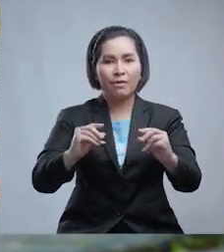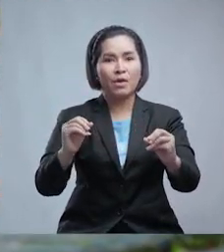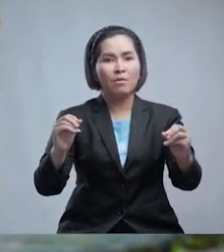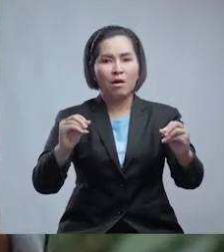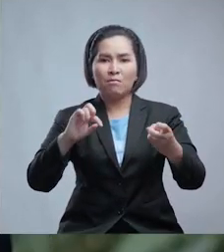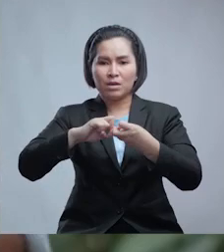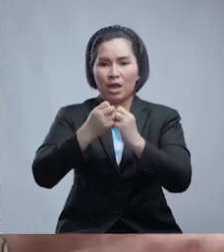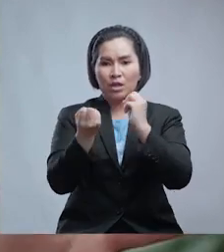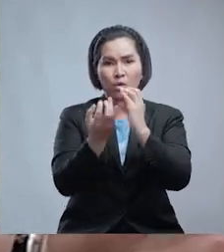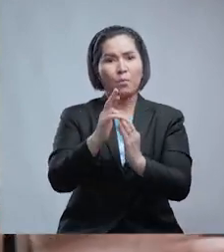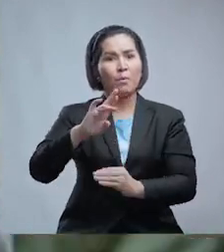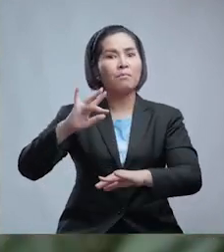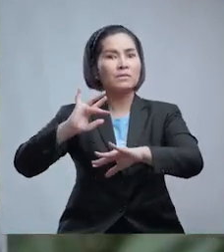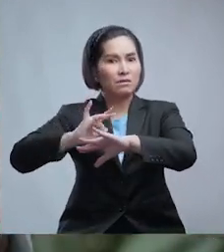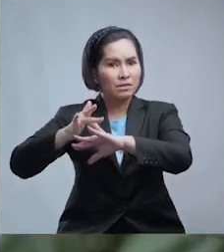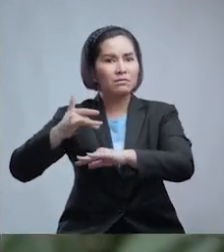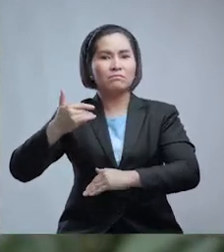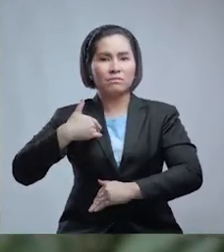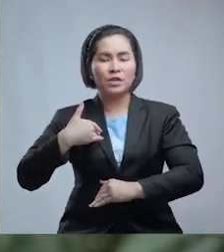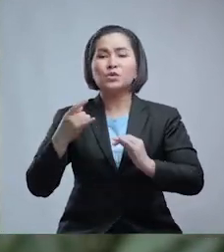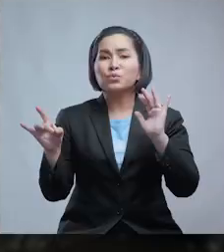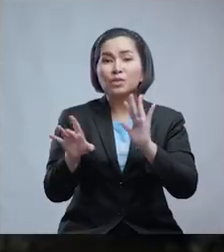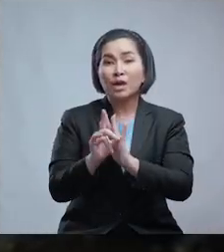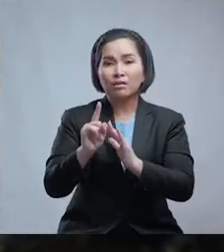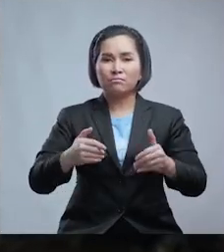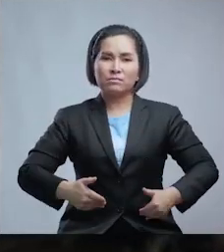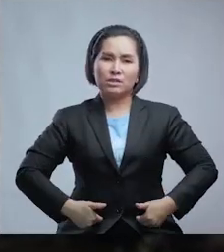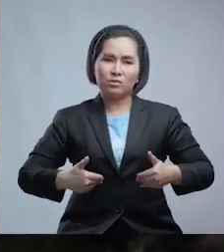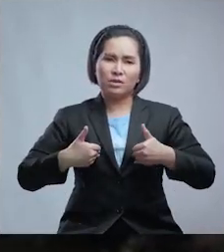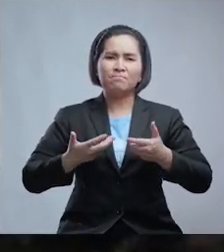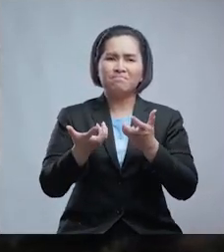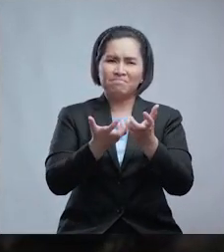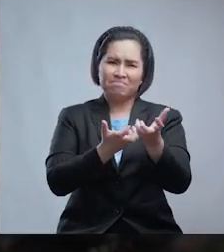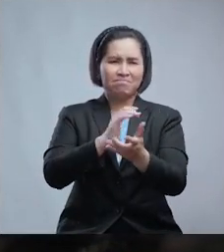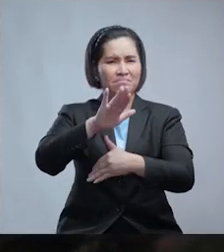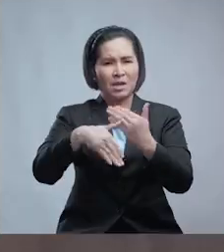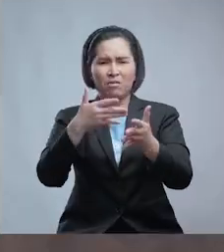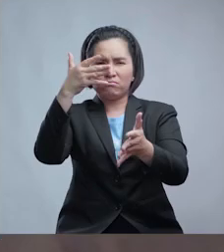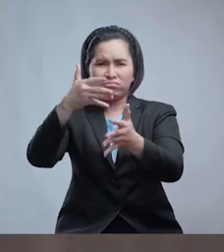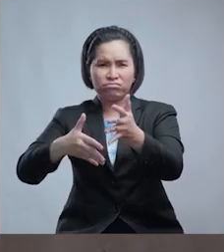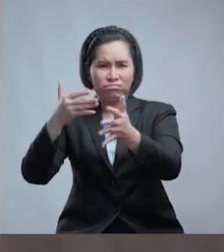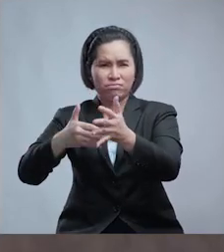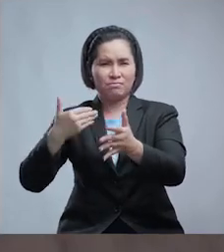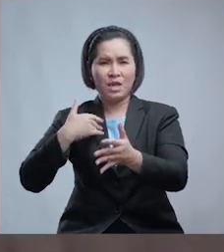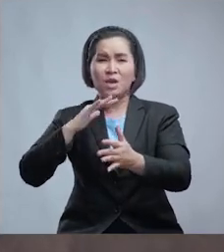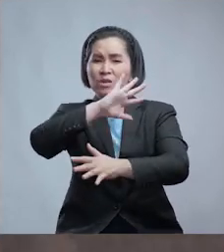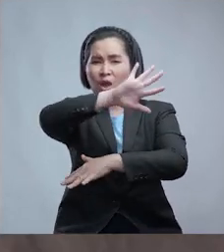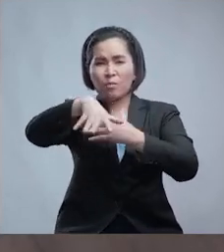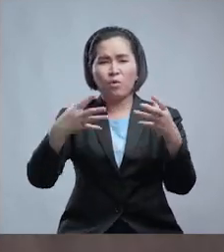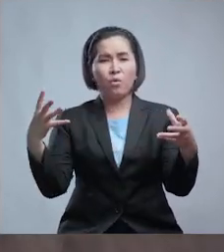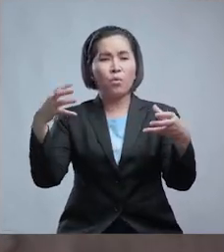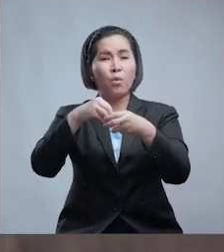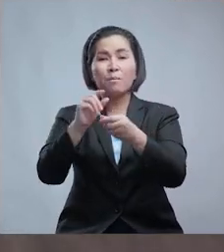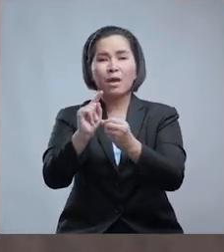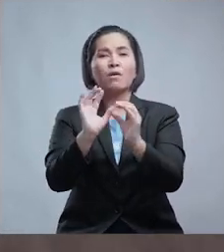มันก็จะสร้างความเปลี่ยนแปลงของระบบนิเวศและสุดท้ายแล้วมันก็จะส่งผลให้การใช้ชีวิตทุกอย่างนะครับผมมองว่ามันเป็นโลกเดียว